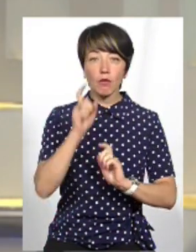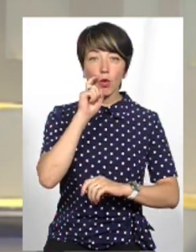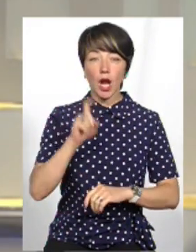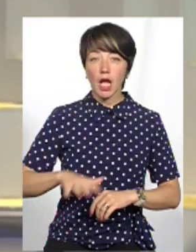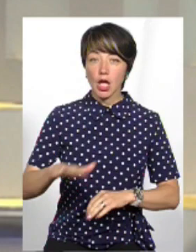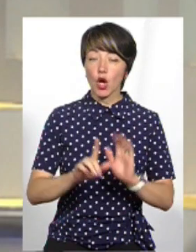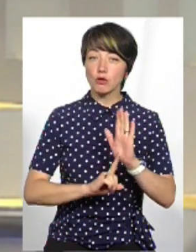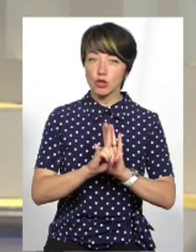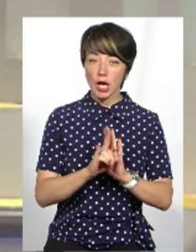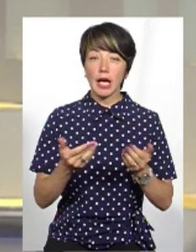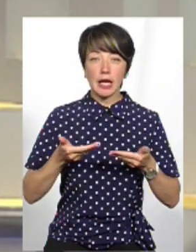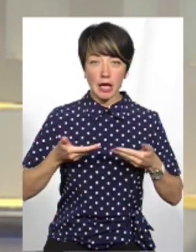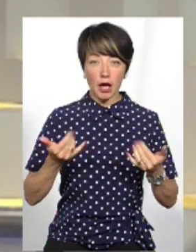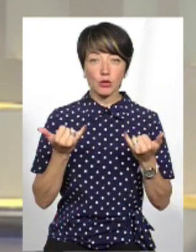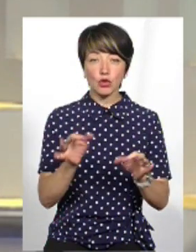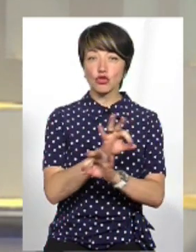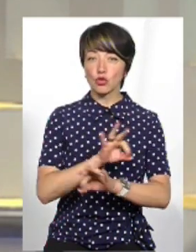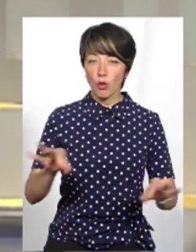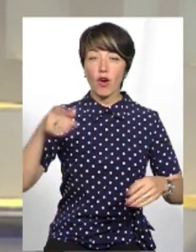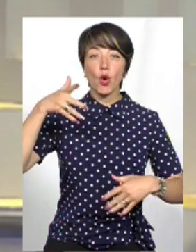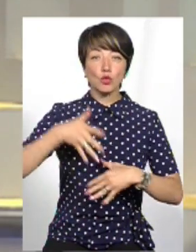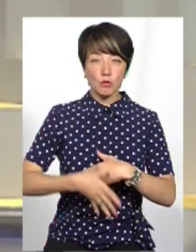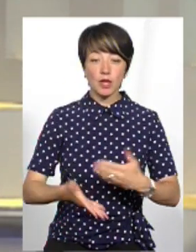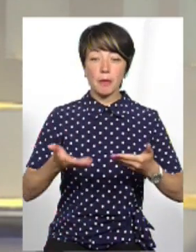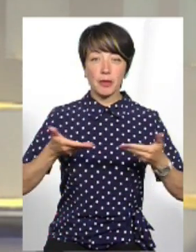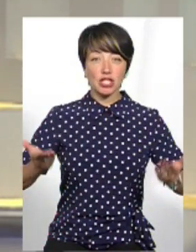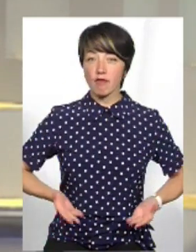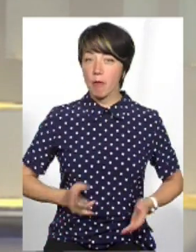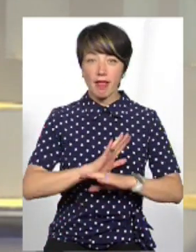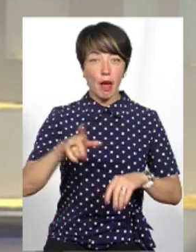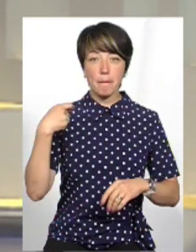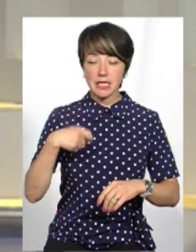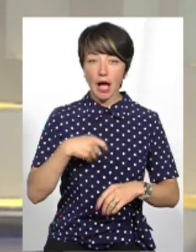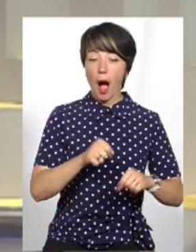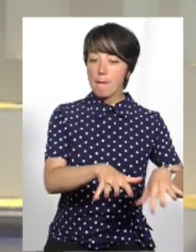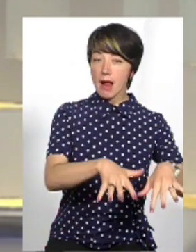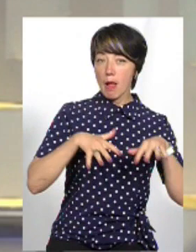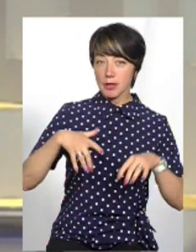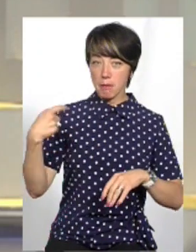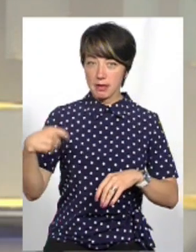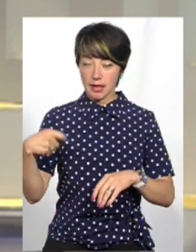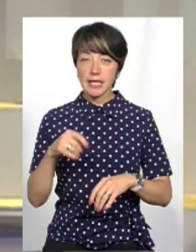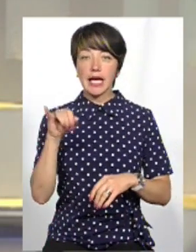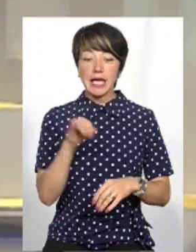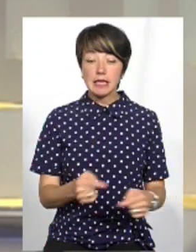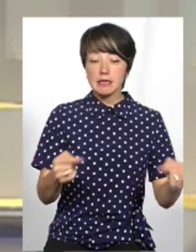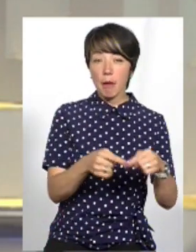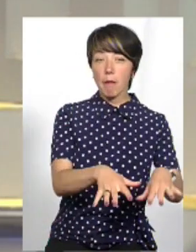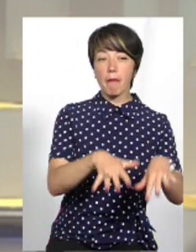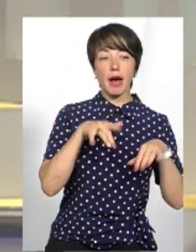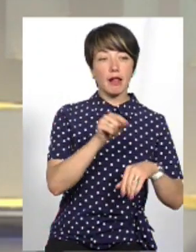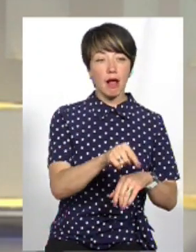розпочалися. Я сьогодні чудово розумію, що ми сьогодні живемо в країні вже не президентській, а парламентсько-президентській. І саме